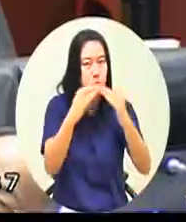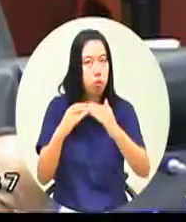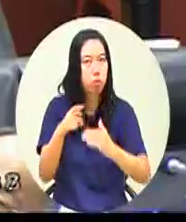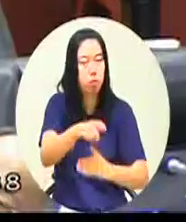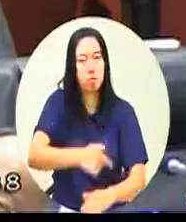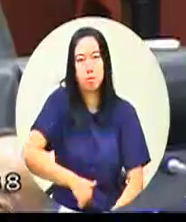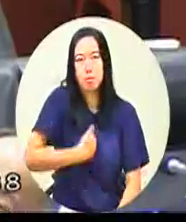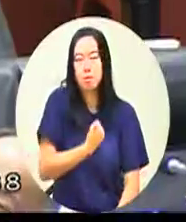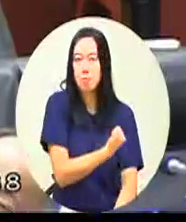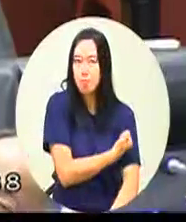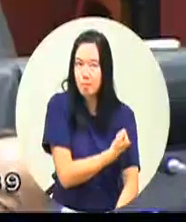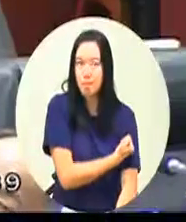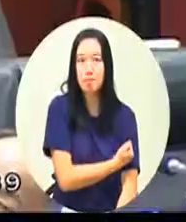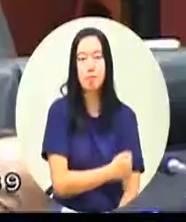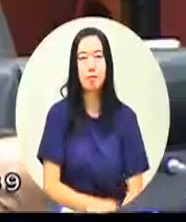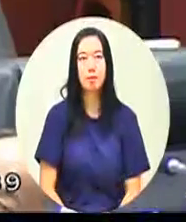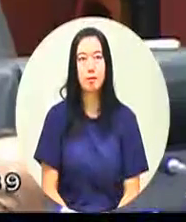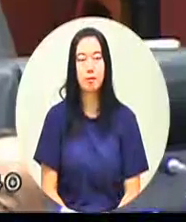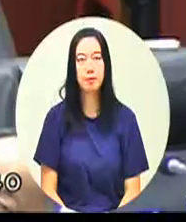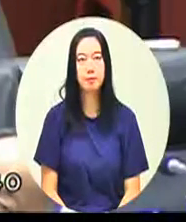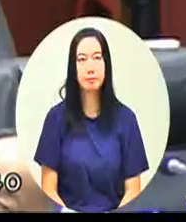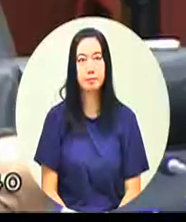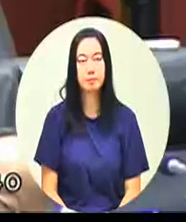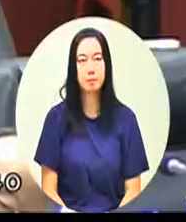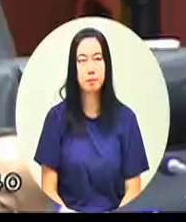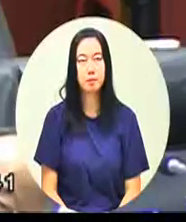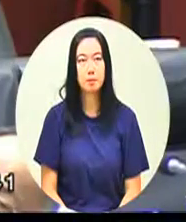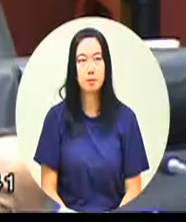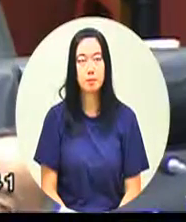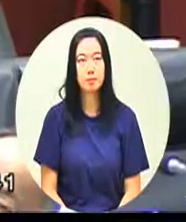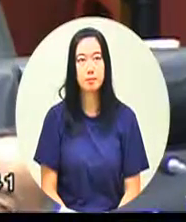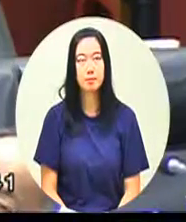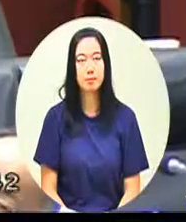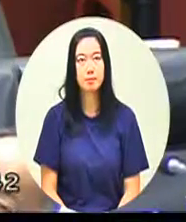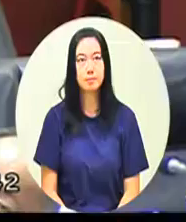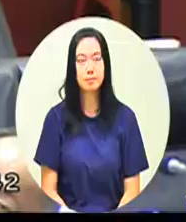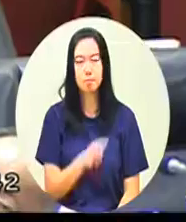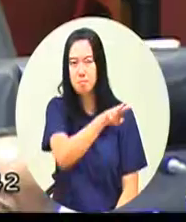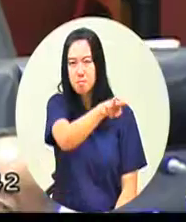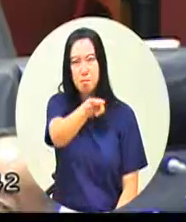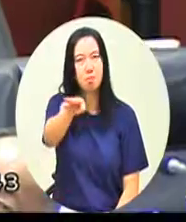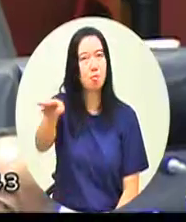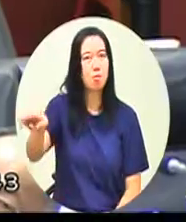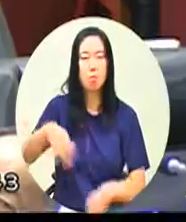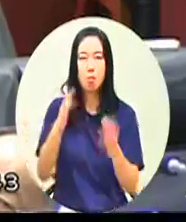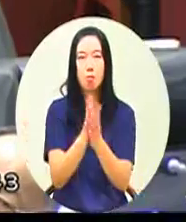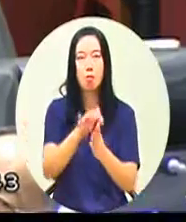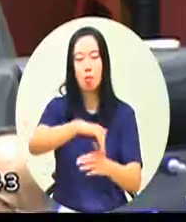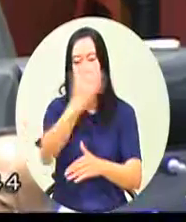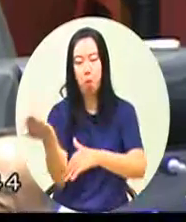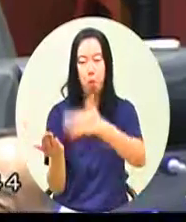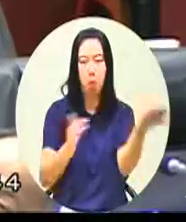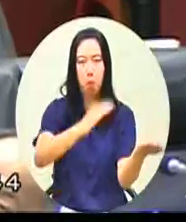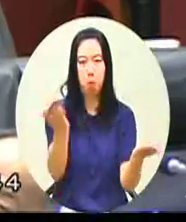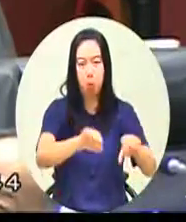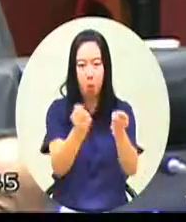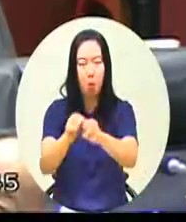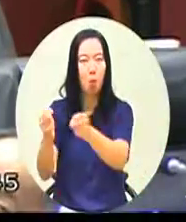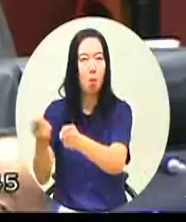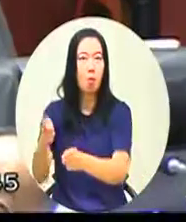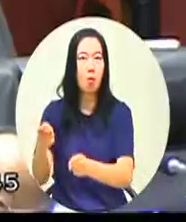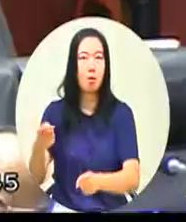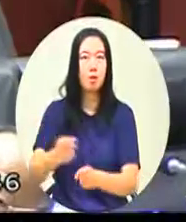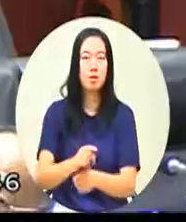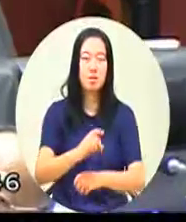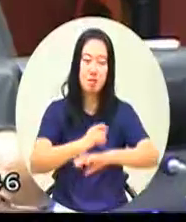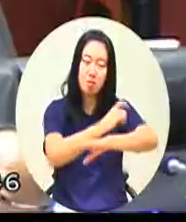非常的艰苦。你看，规个吼，规个这种。规个拢掀开嘛，掀开，你遮个虾苗、鱼苗，你伫底